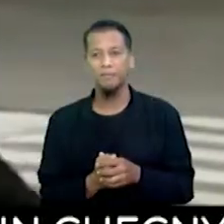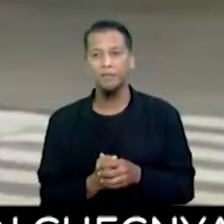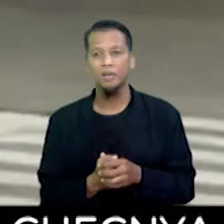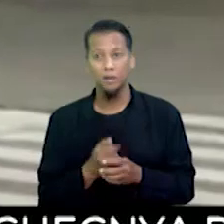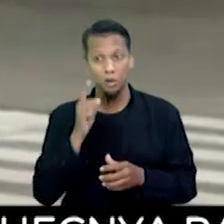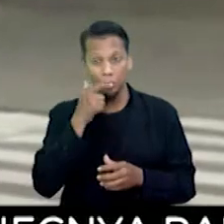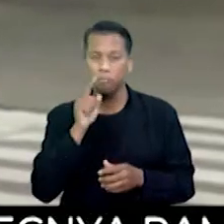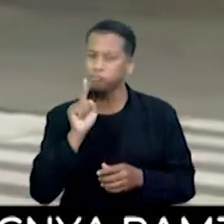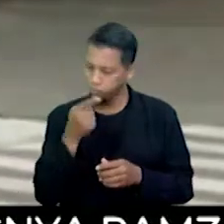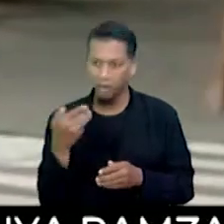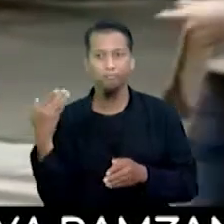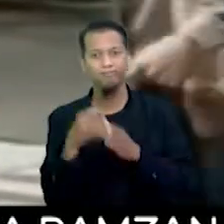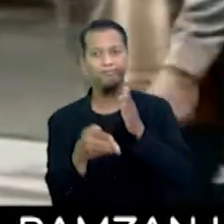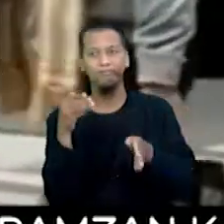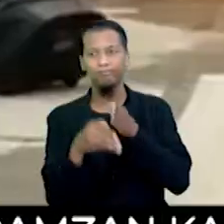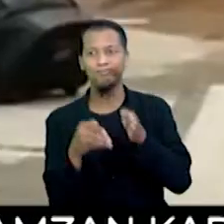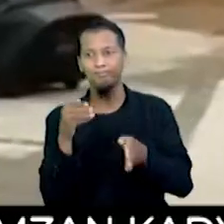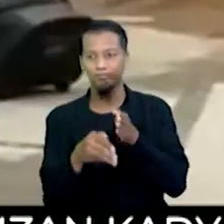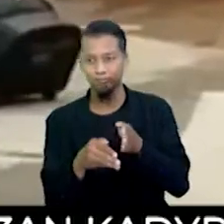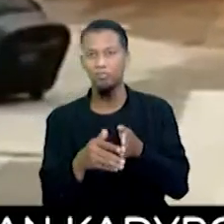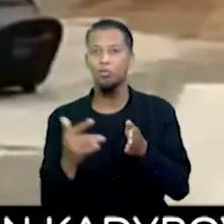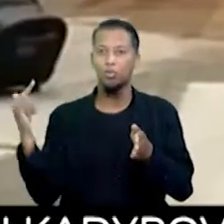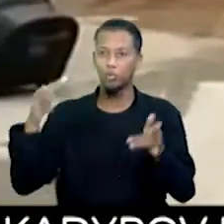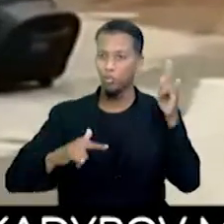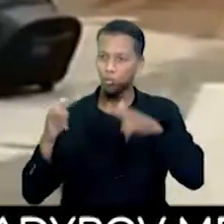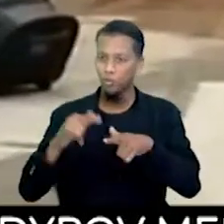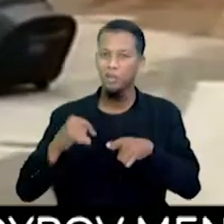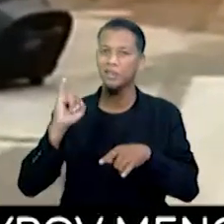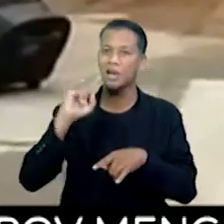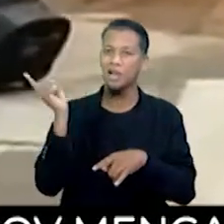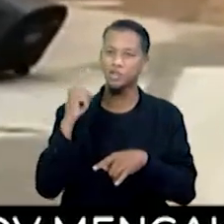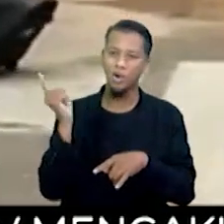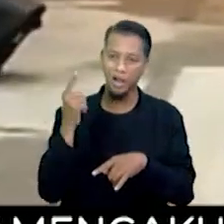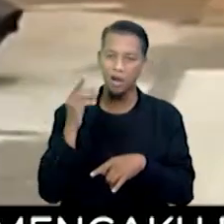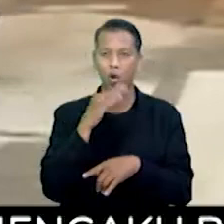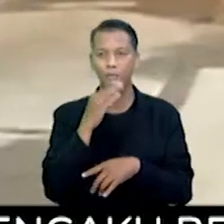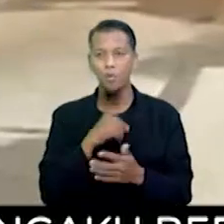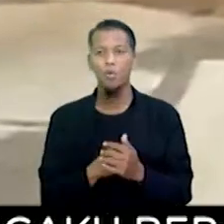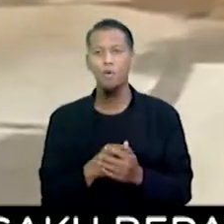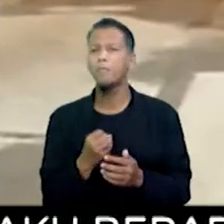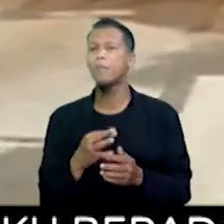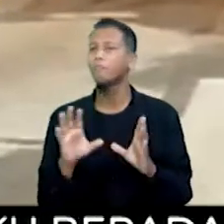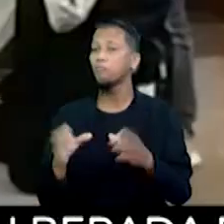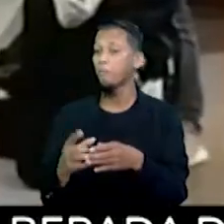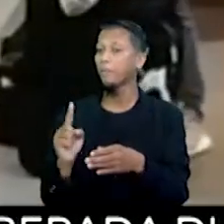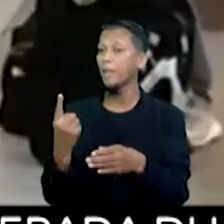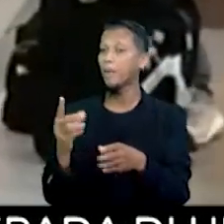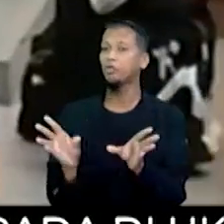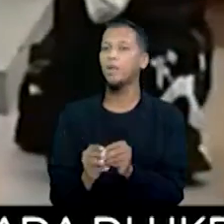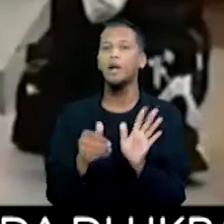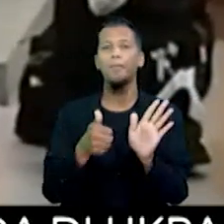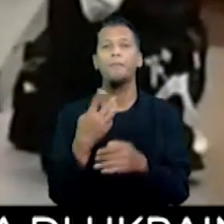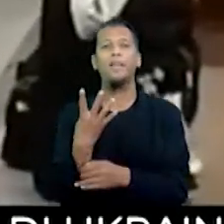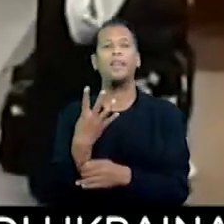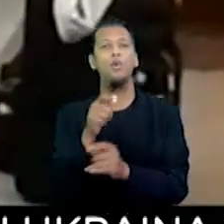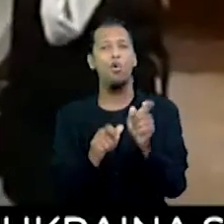Lombok International Airport. Pada kedatangan pertama, terdapat rombongan kru berjumlah 64 orang.